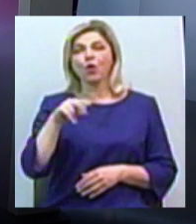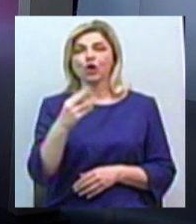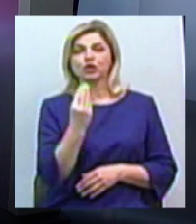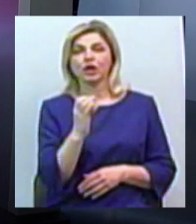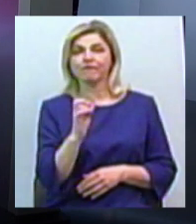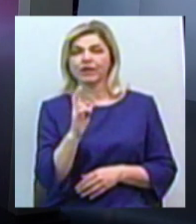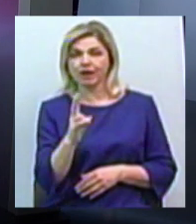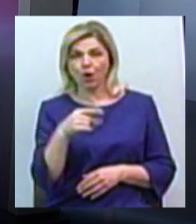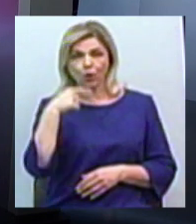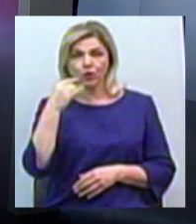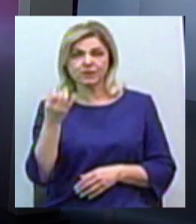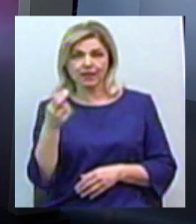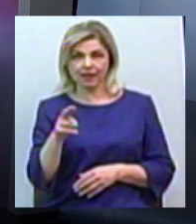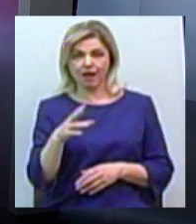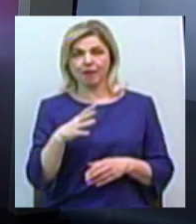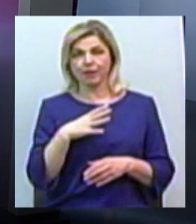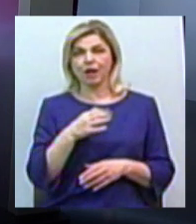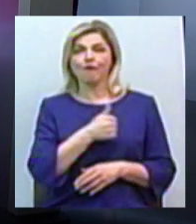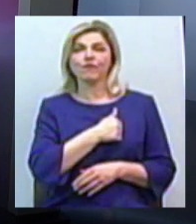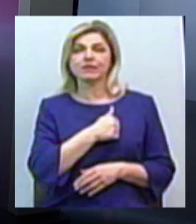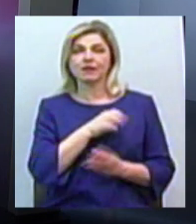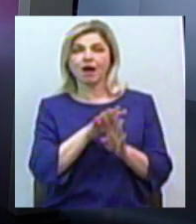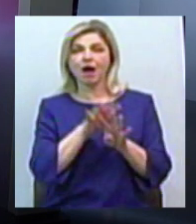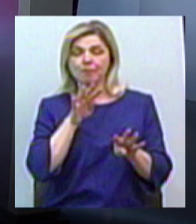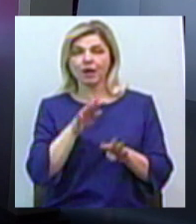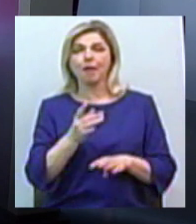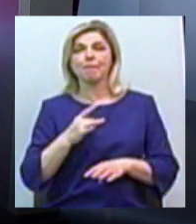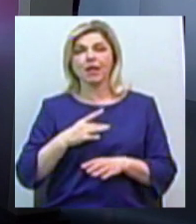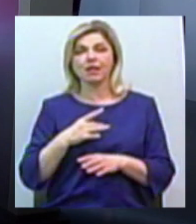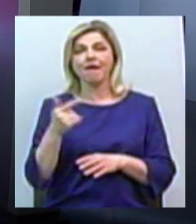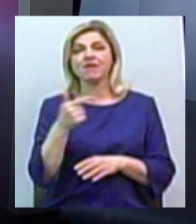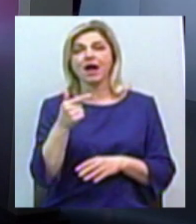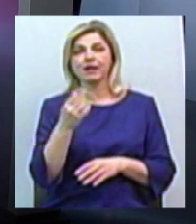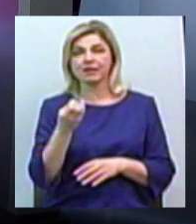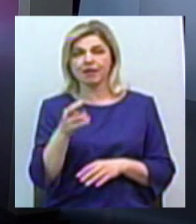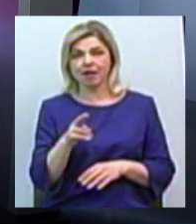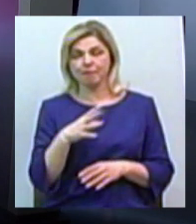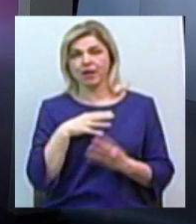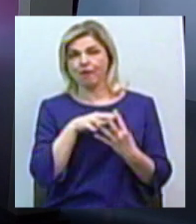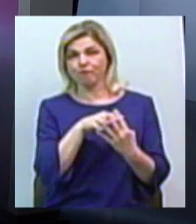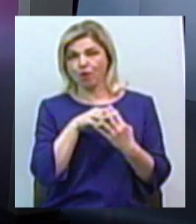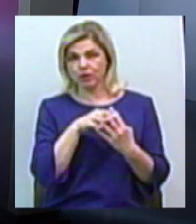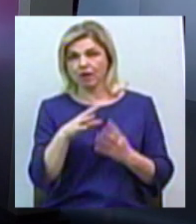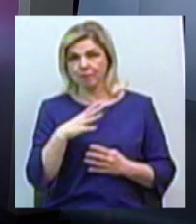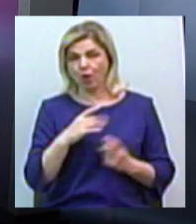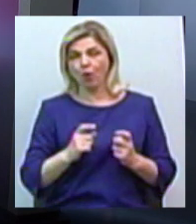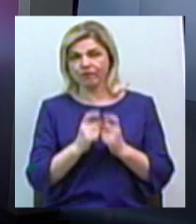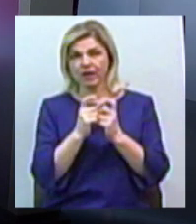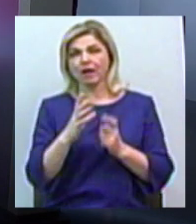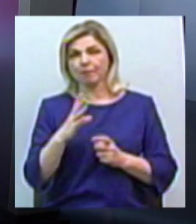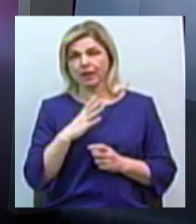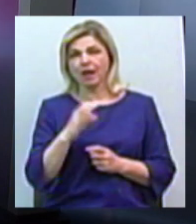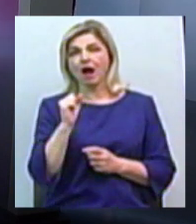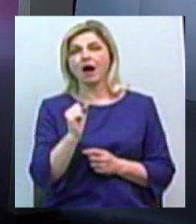ми з військами білогвардійців вели війну, у нас конфлікт і проблеми були з